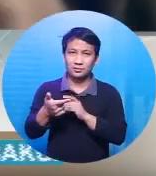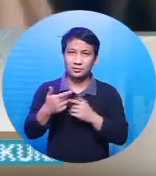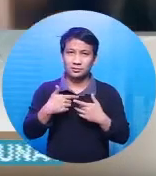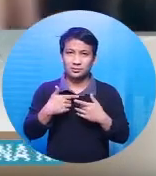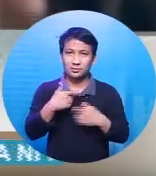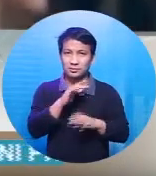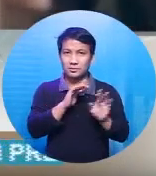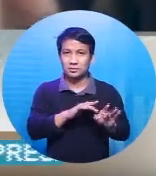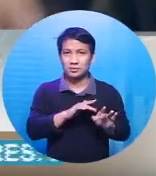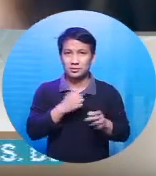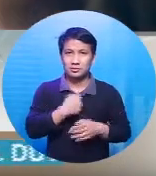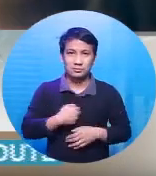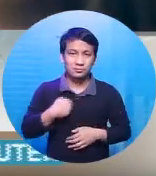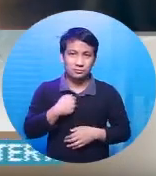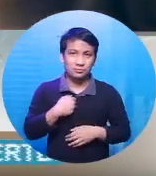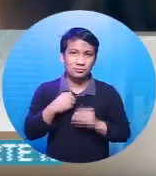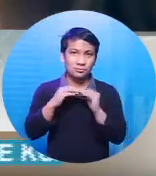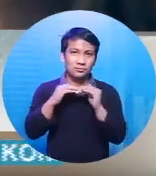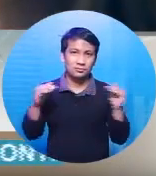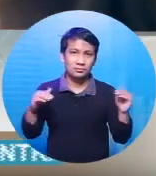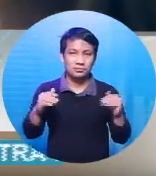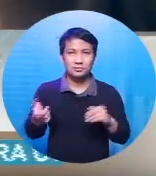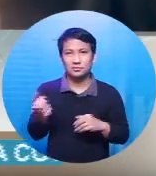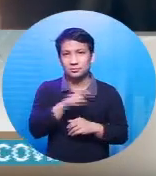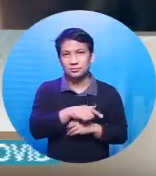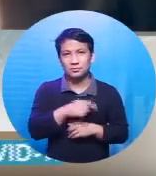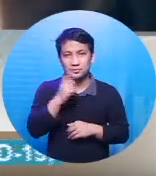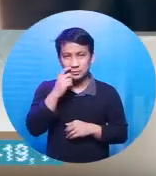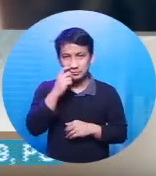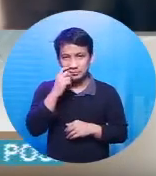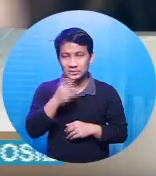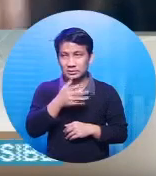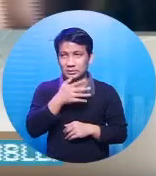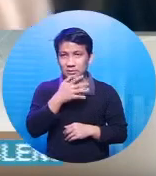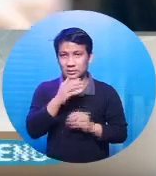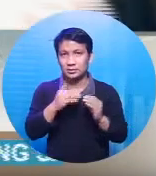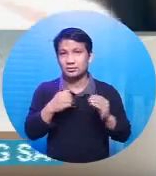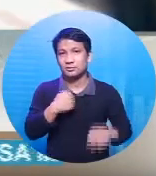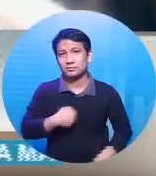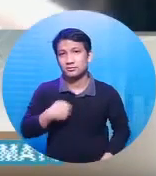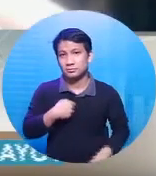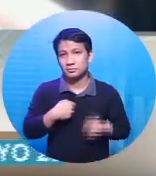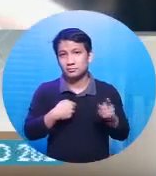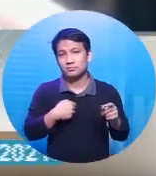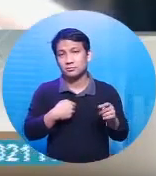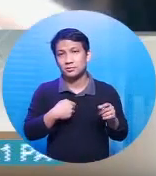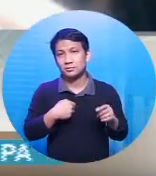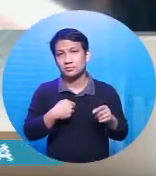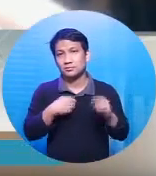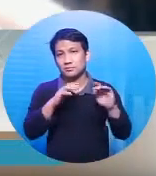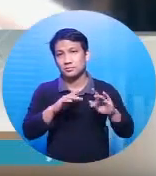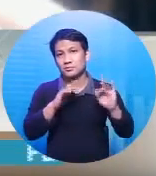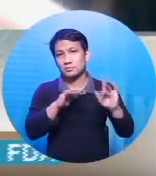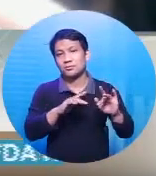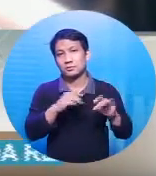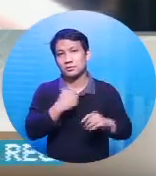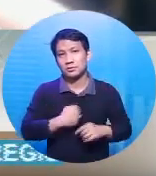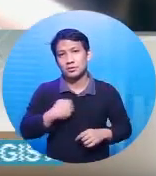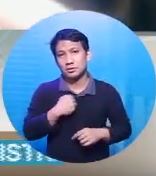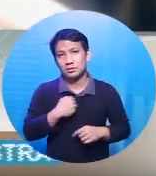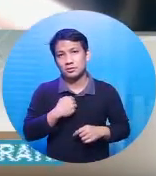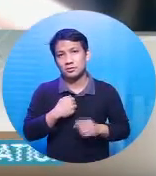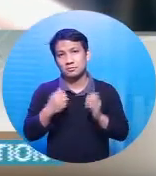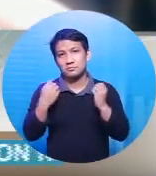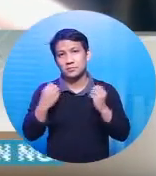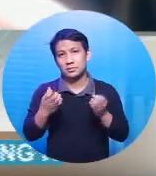magmamakaawa ka, para naman maging patas kay Ma'am Jennifer, kay Nanay Jennifer. Magmamakaawa ka kay Nanay Jennifer at mag-sorry ka,